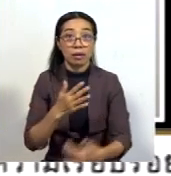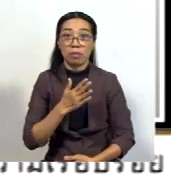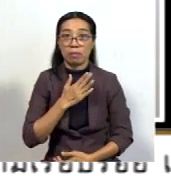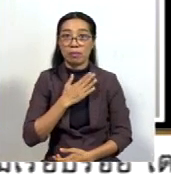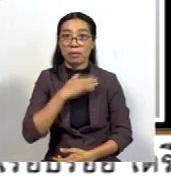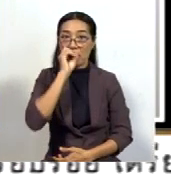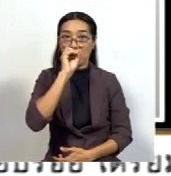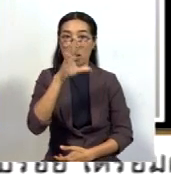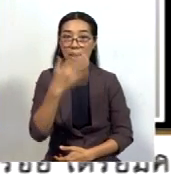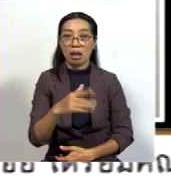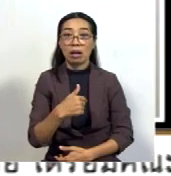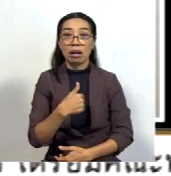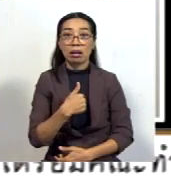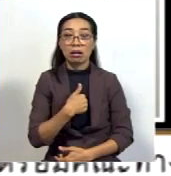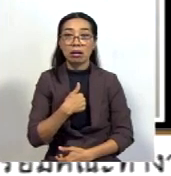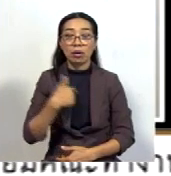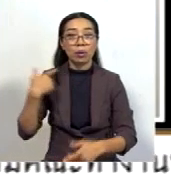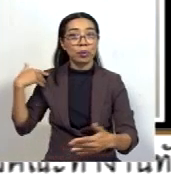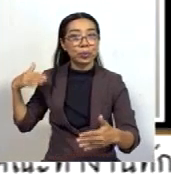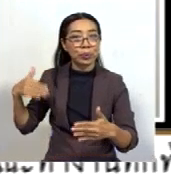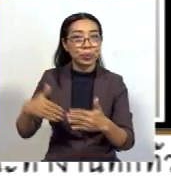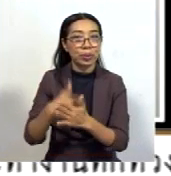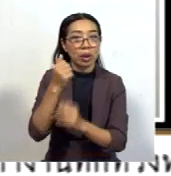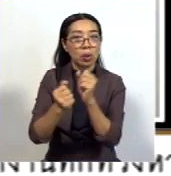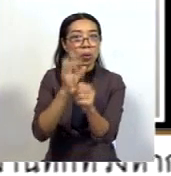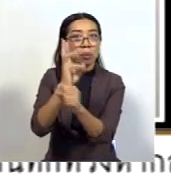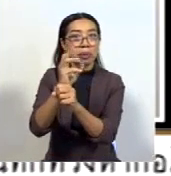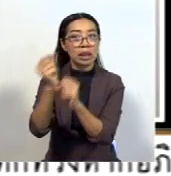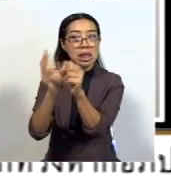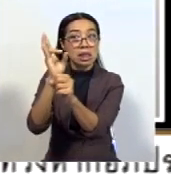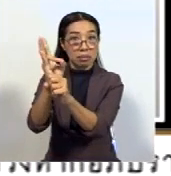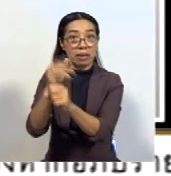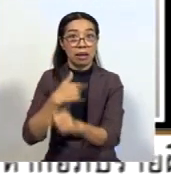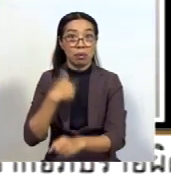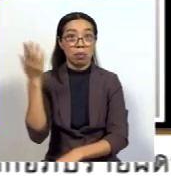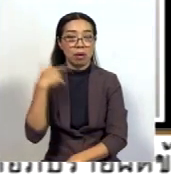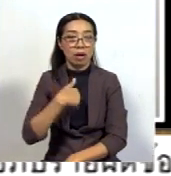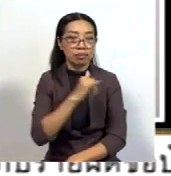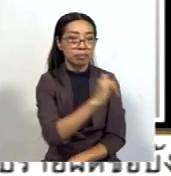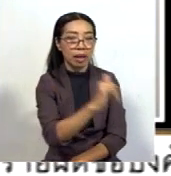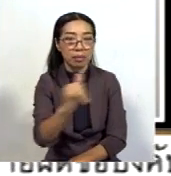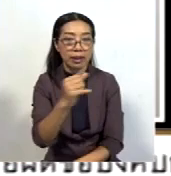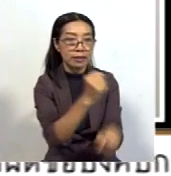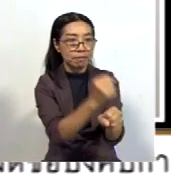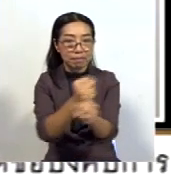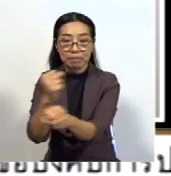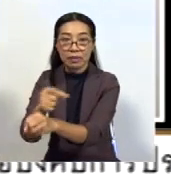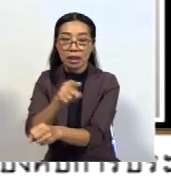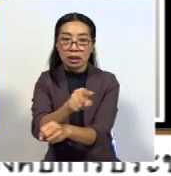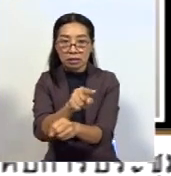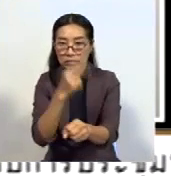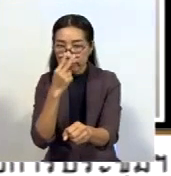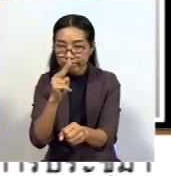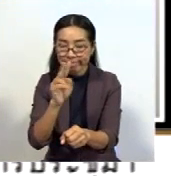ฮะผมบอกว่าตลอด 6-7 ปีที่ผมไปทำงานร่วมกันที่ต่างๆผมเลือกเอามาเฉพาะปี